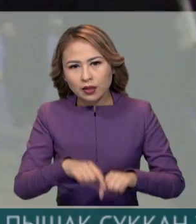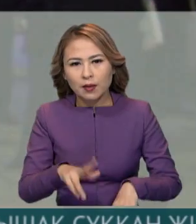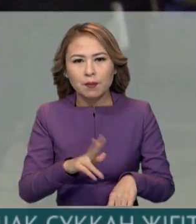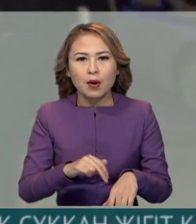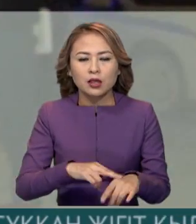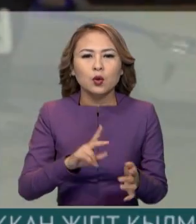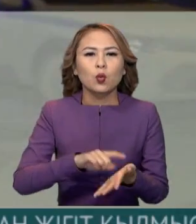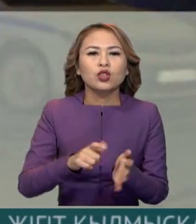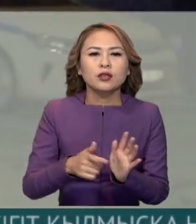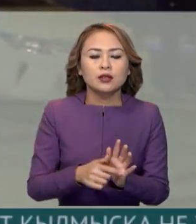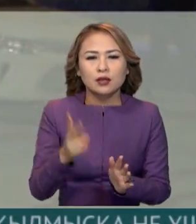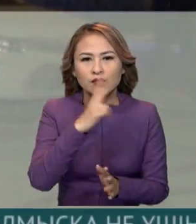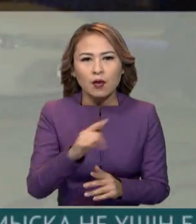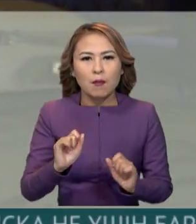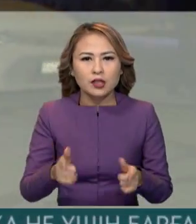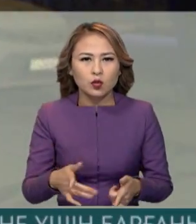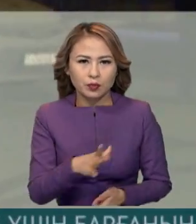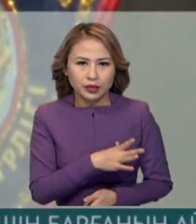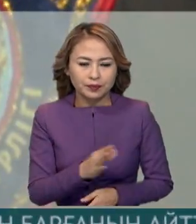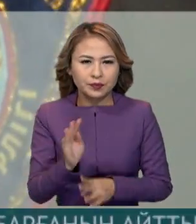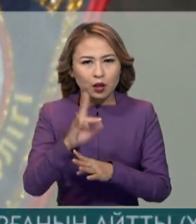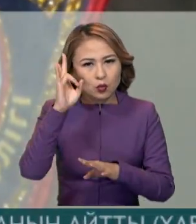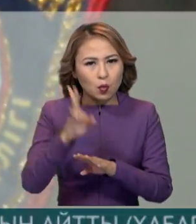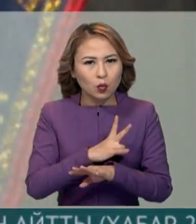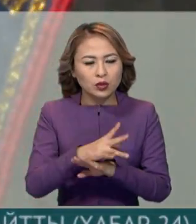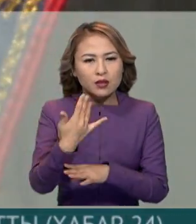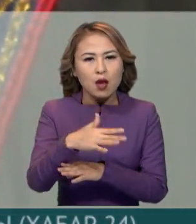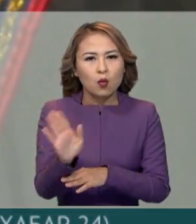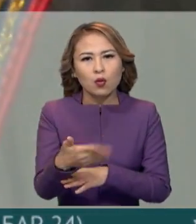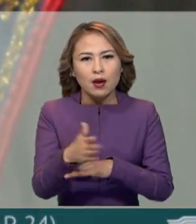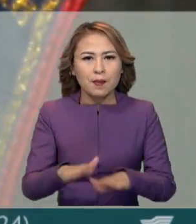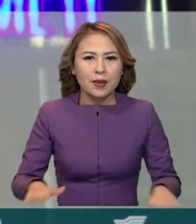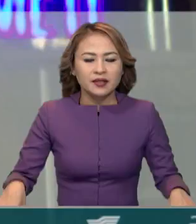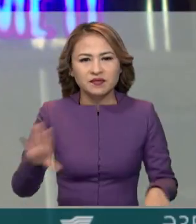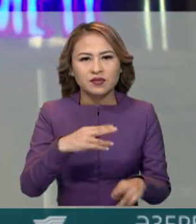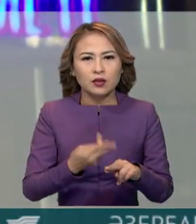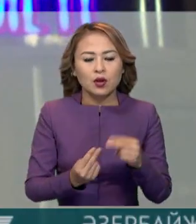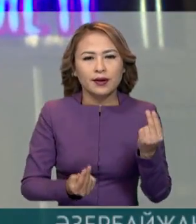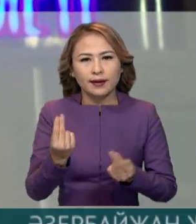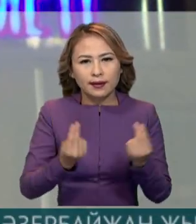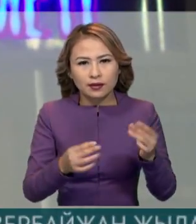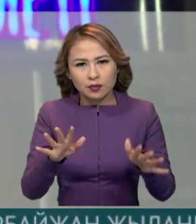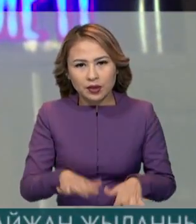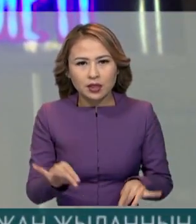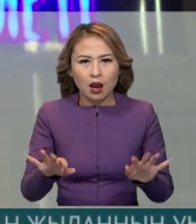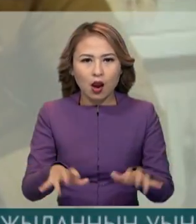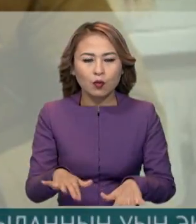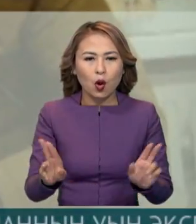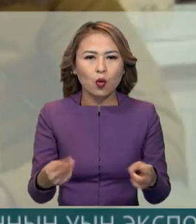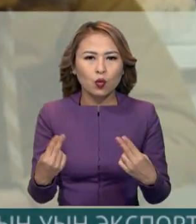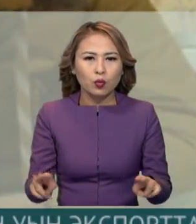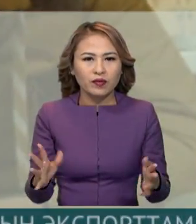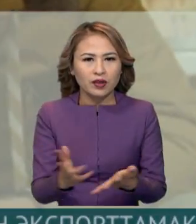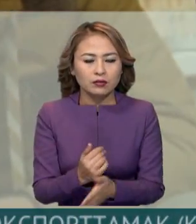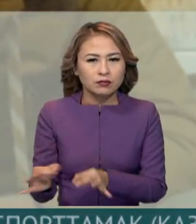рейд барысында полиция учаскесіне түсті. Қараңғы жамылып көше кезген балалардың көбісі ойын сауық орындарынан және компьютерлік